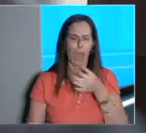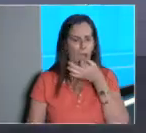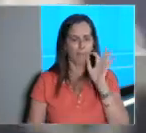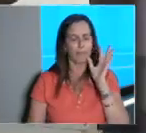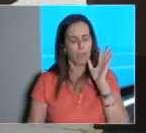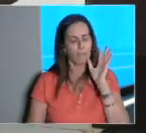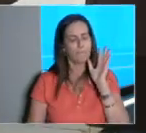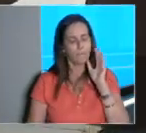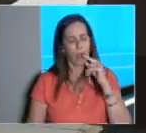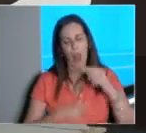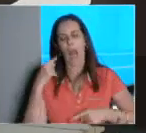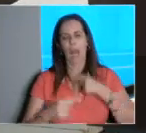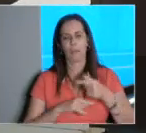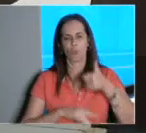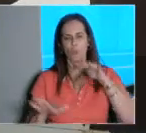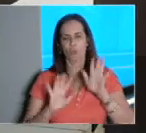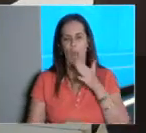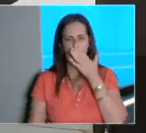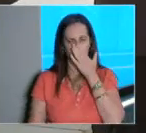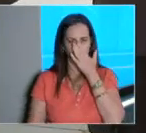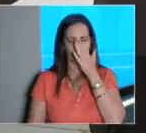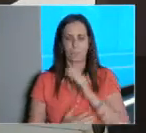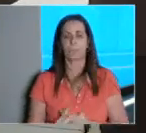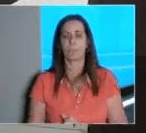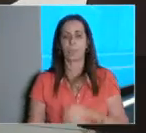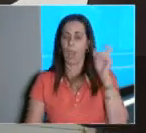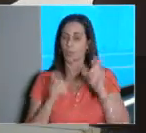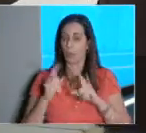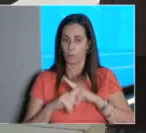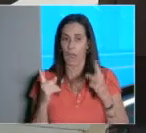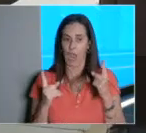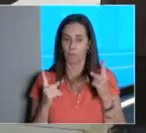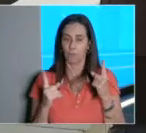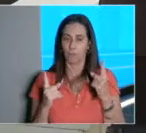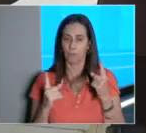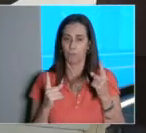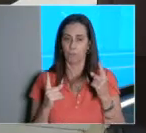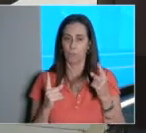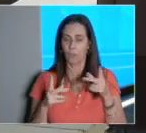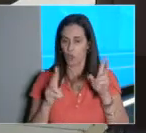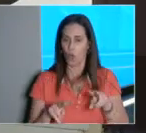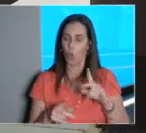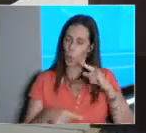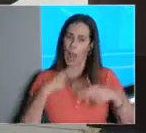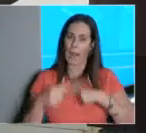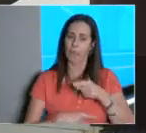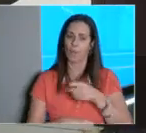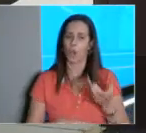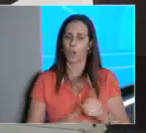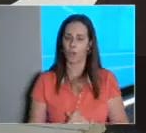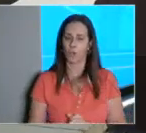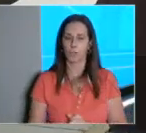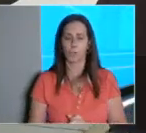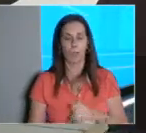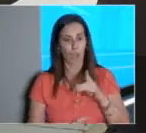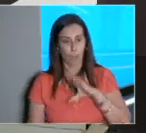מדי פעם שהשלטון יתחלף. כן, אוקיי. שאנשים אחרים יוכלו להחליף. להחליף אותו. ו...